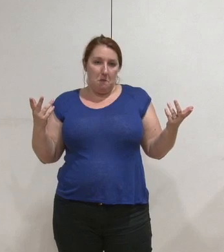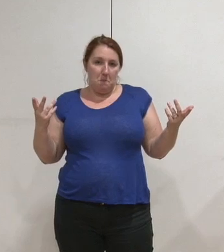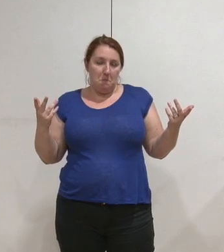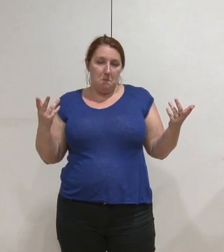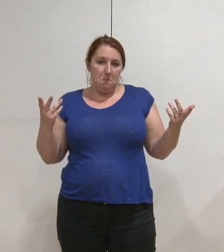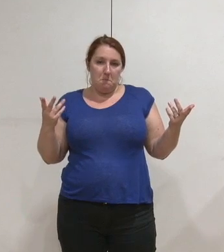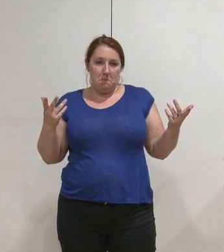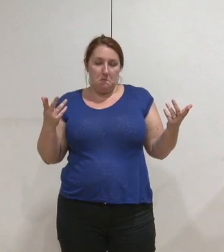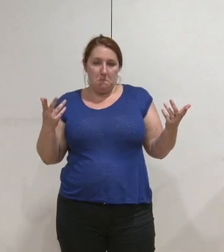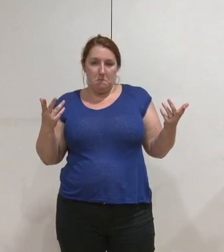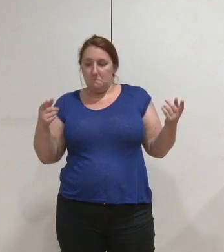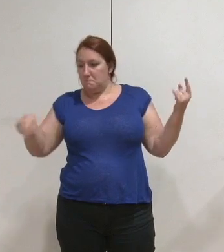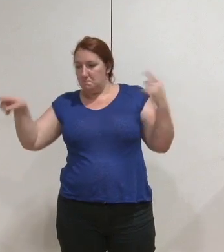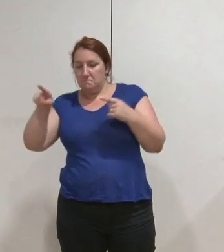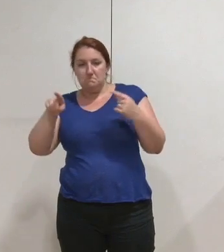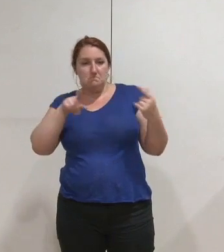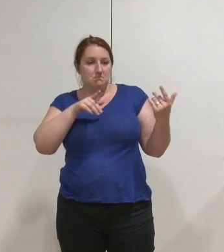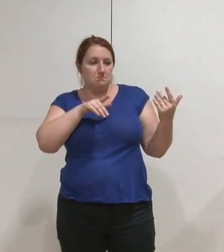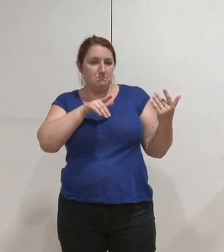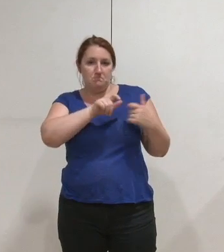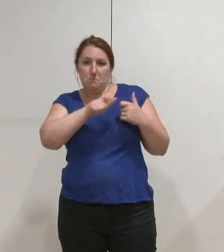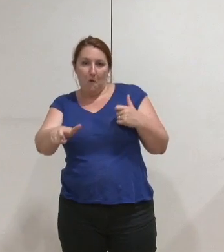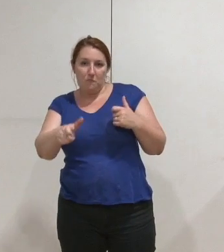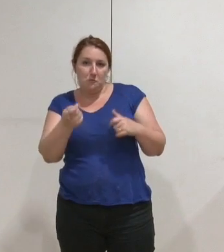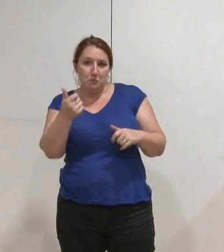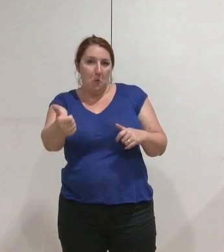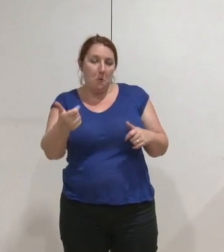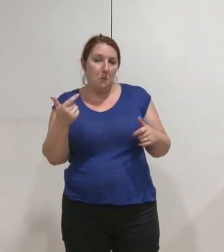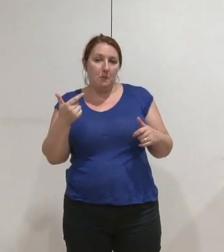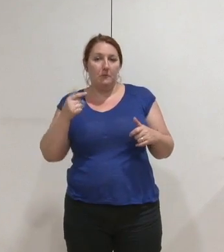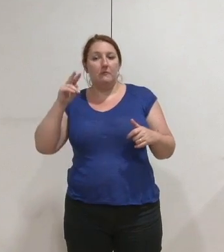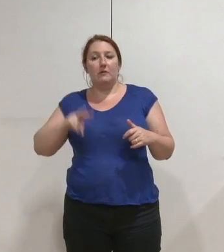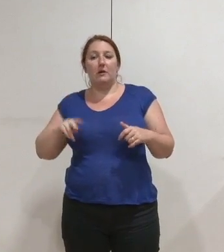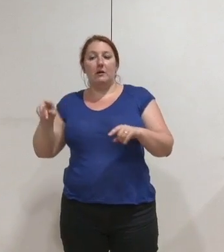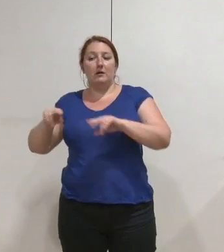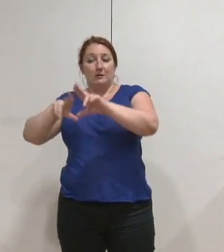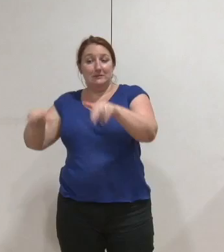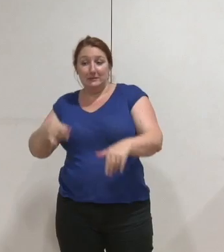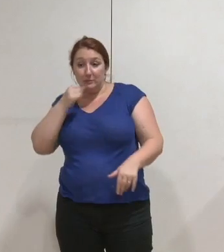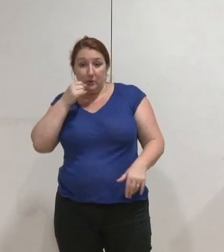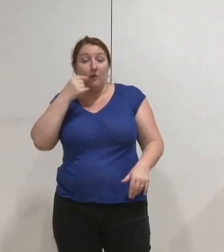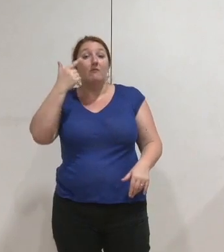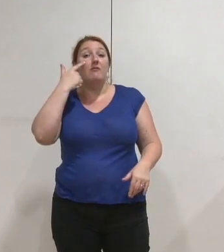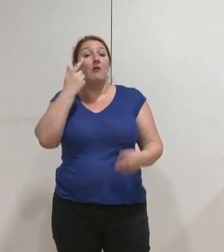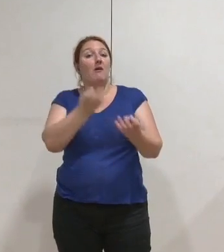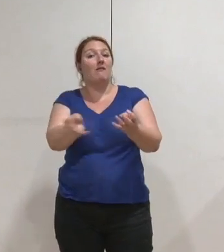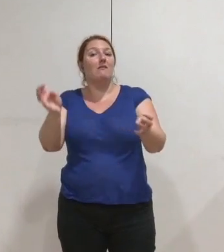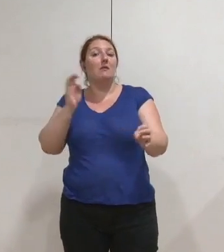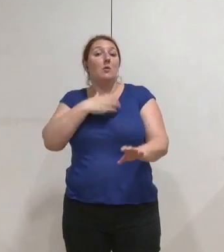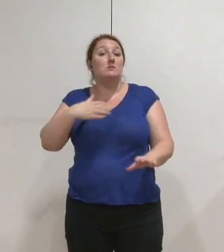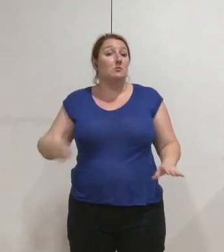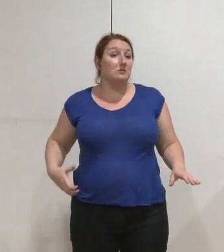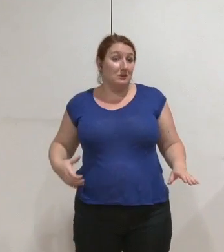peut être attendu par les organisateurs et il n'y avait pas de encore de de signature sur le vous les verrez passer d'ailleurs en conseil municipal quand il en